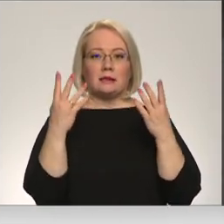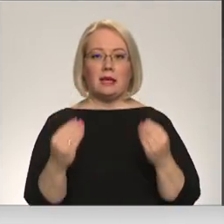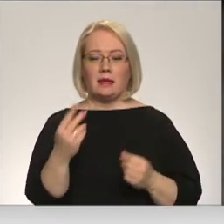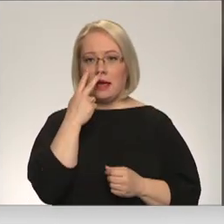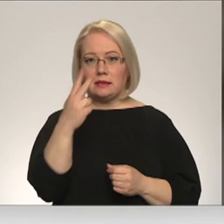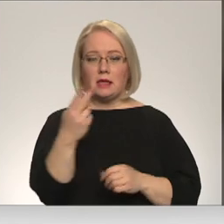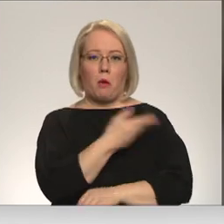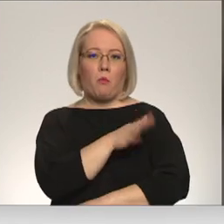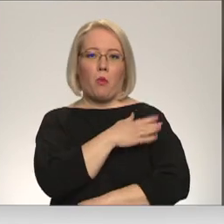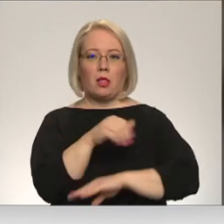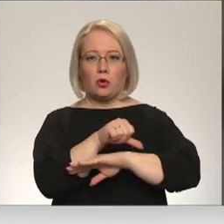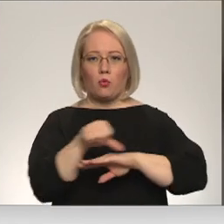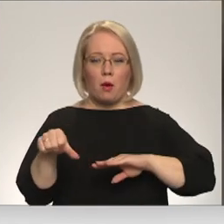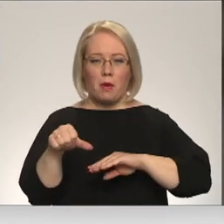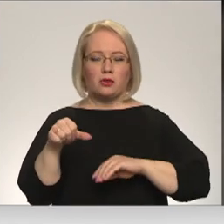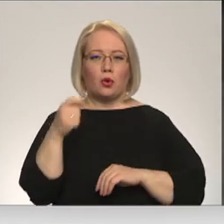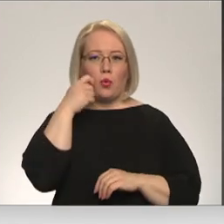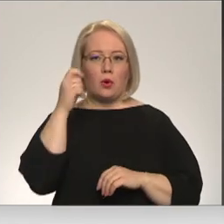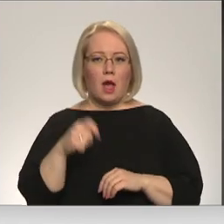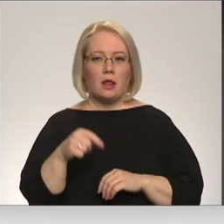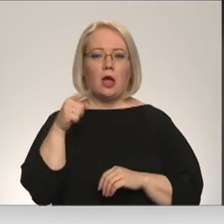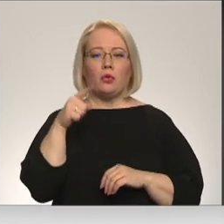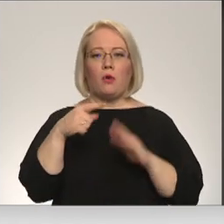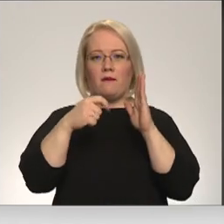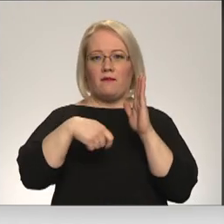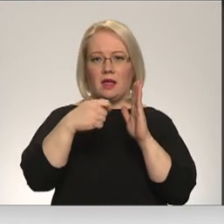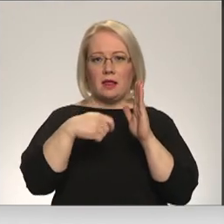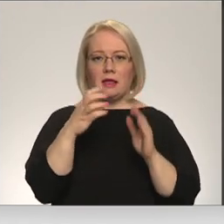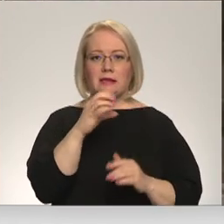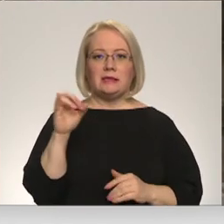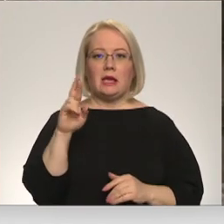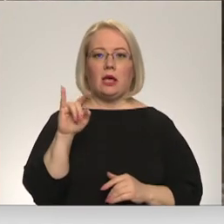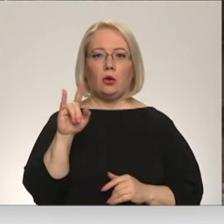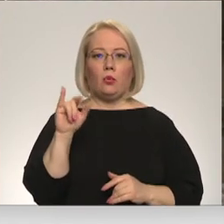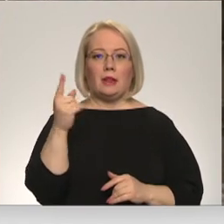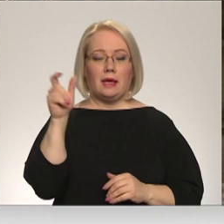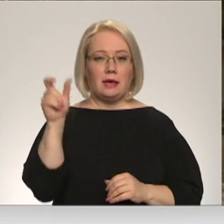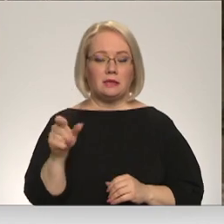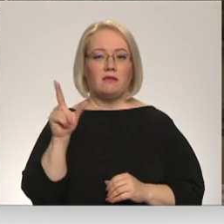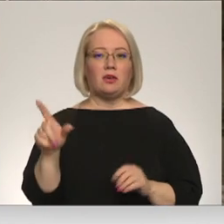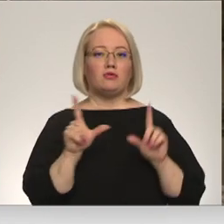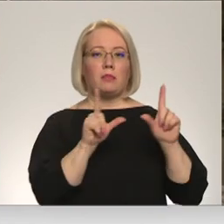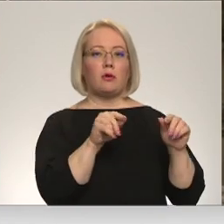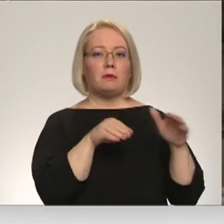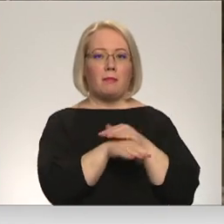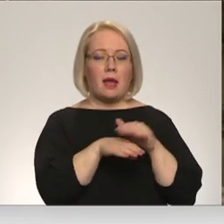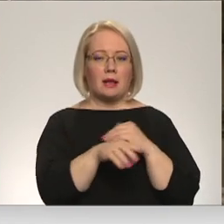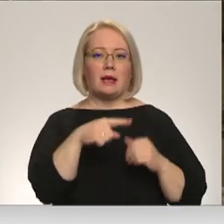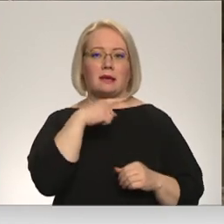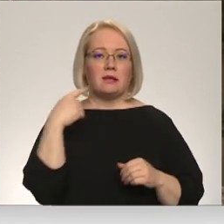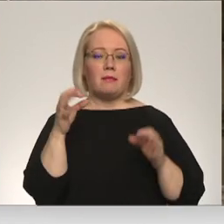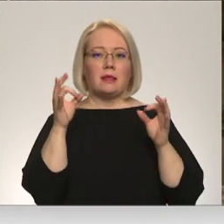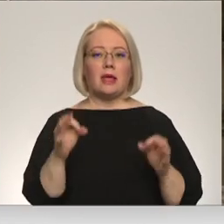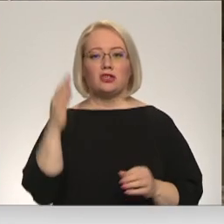izskatās Polijas robeža ar Ukrainu. Šos katrus filmējis Anatolijs Cīrulis. Viņš devās pakaļ bēgļiem, kuri gribēja nonākt